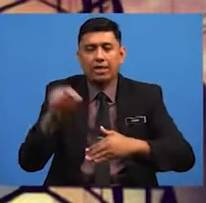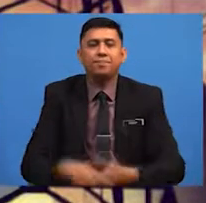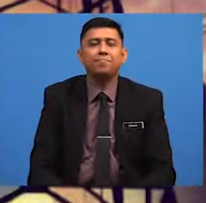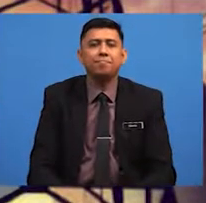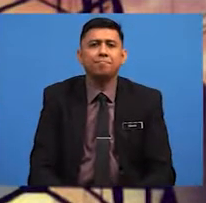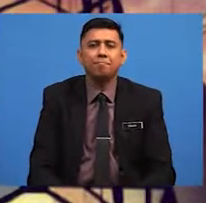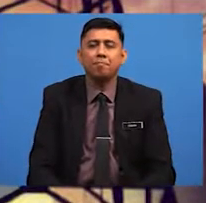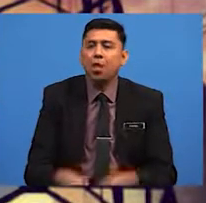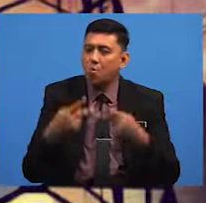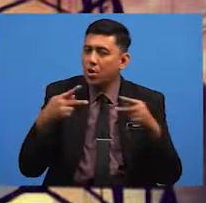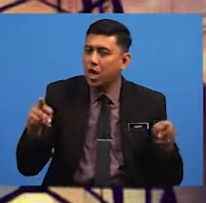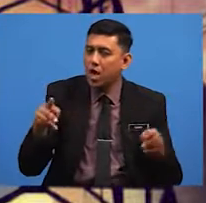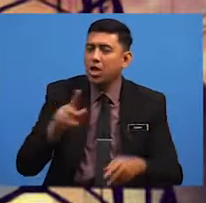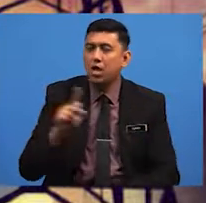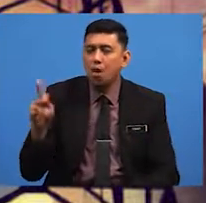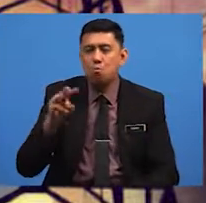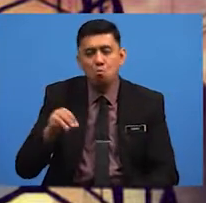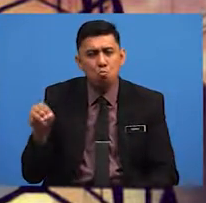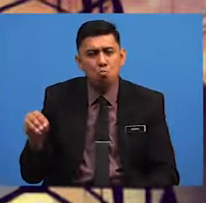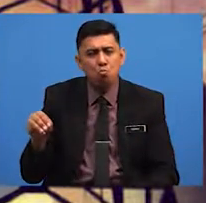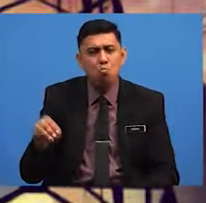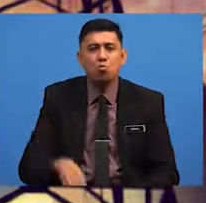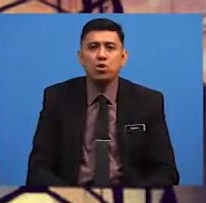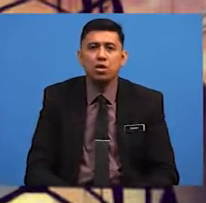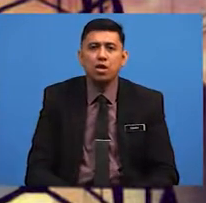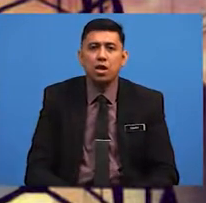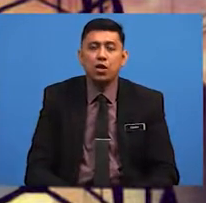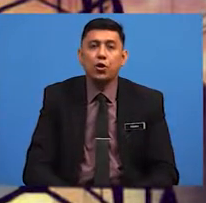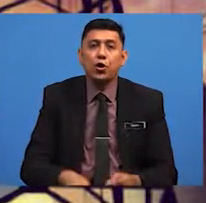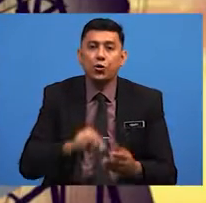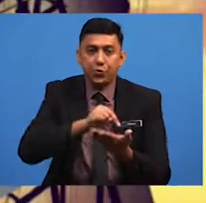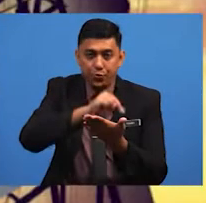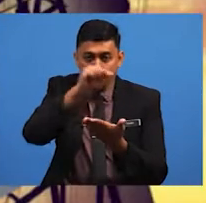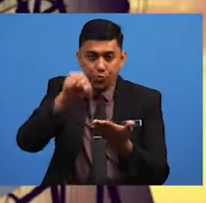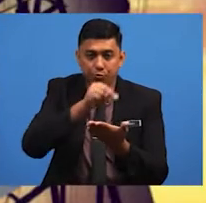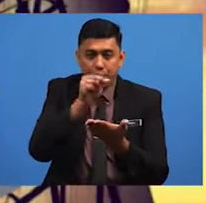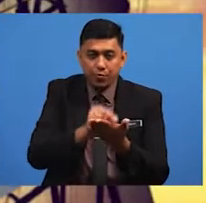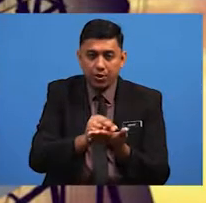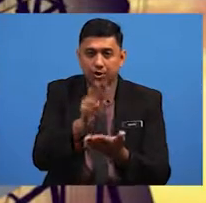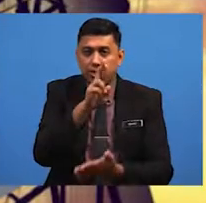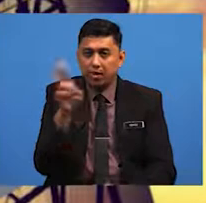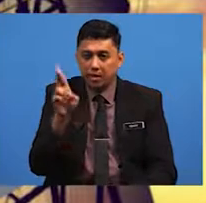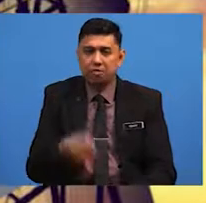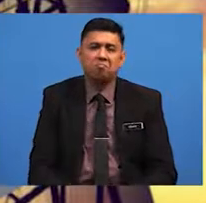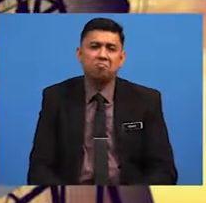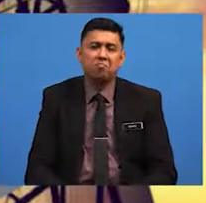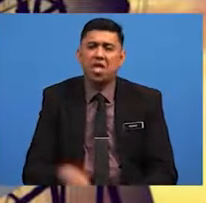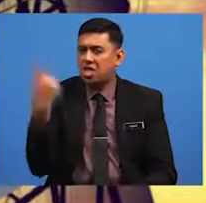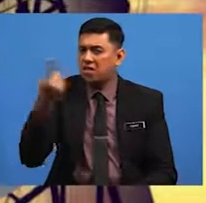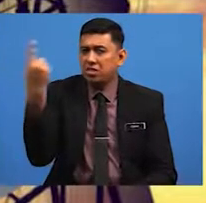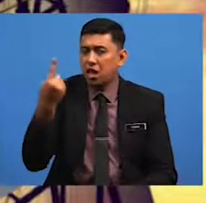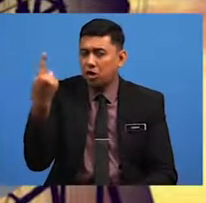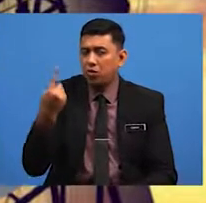deh Pernahkah murid-murid dengan tentang media bekasaan ini seringkali